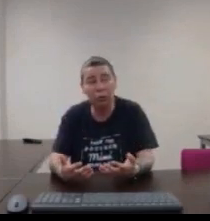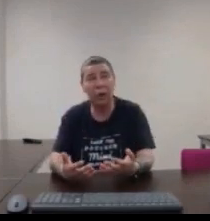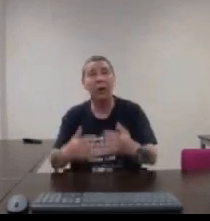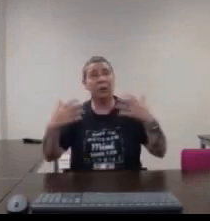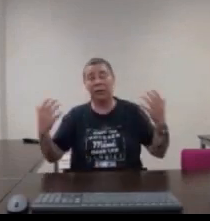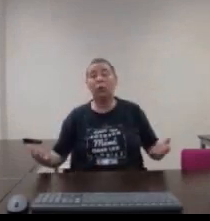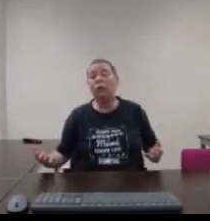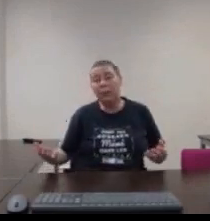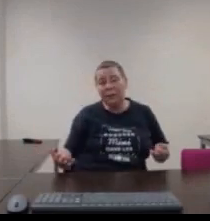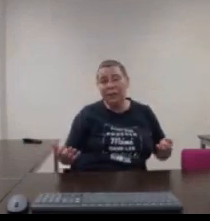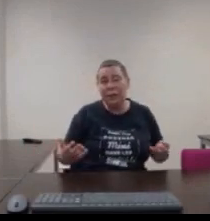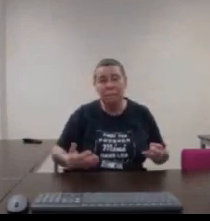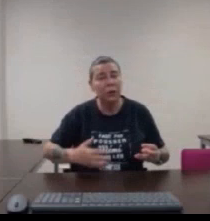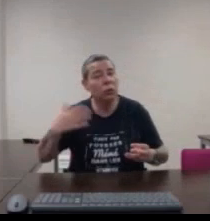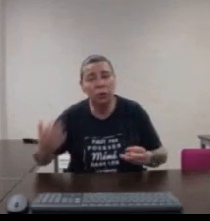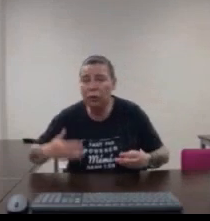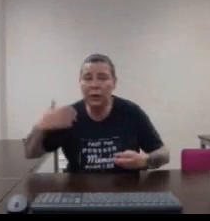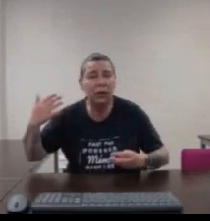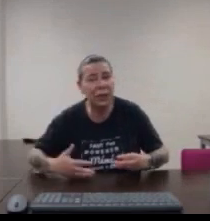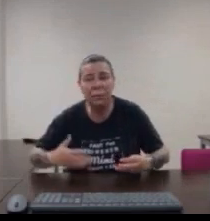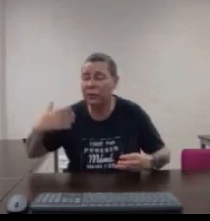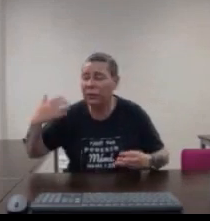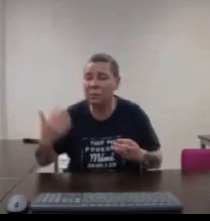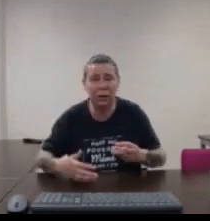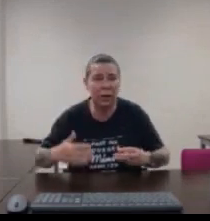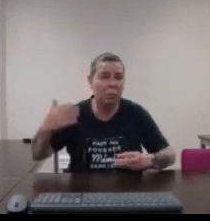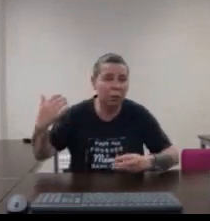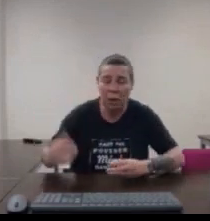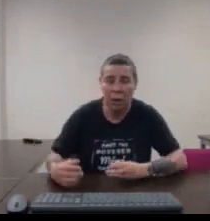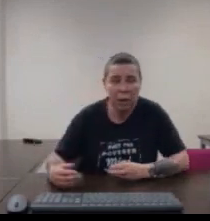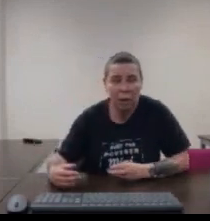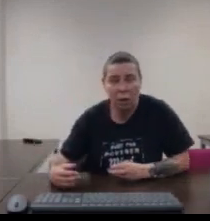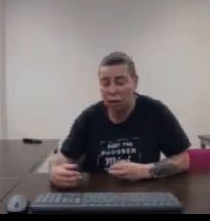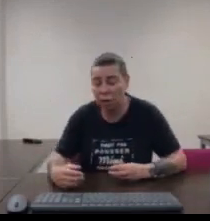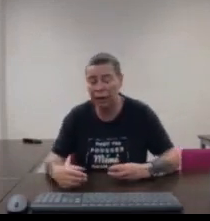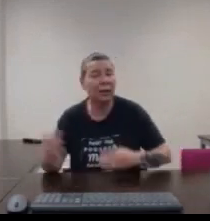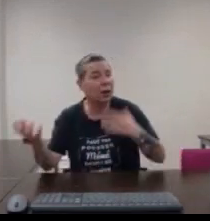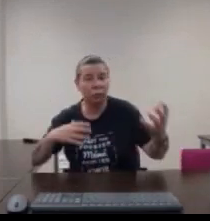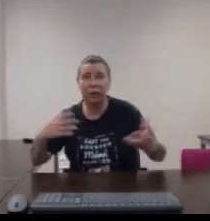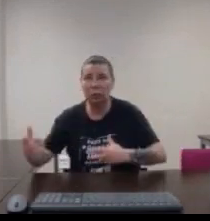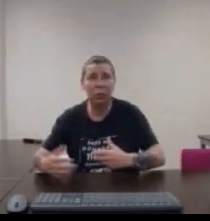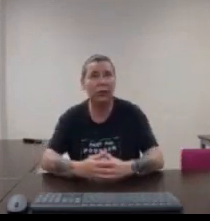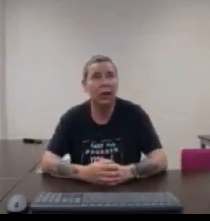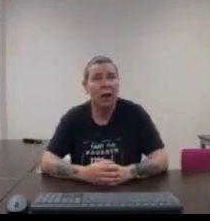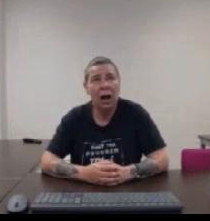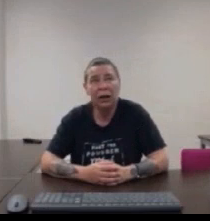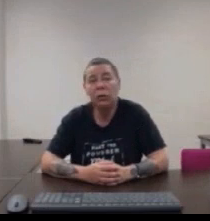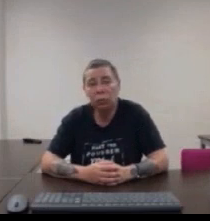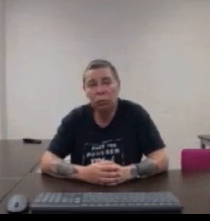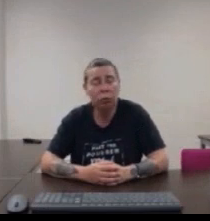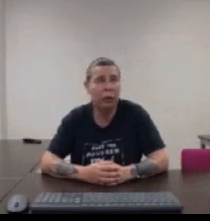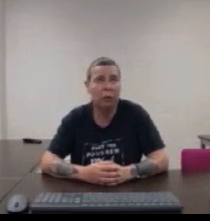ressent le besoin, c'est surtout de ne pas hésiter, de vous lever, de vous déplacer, de marcher un peu, et ça va contribuer aussi